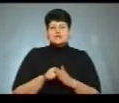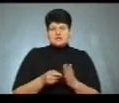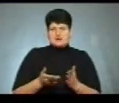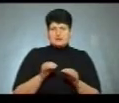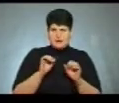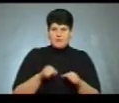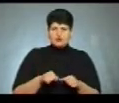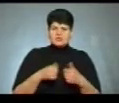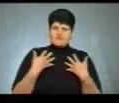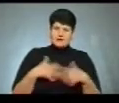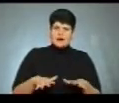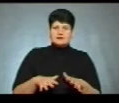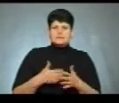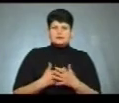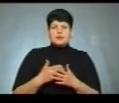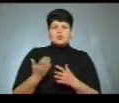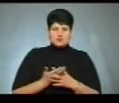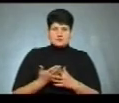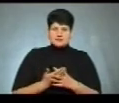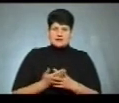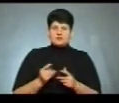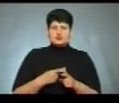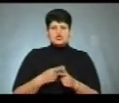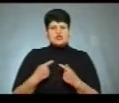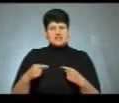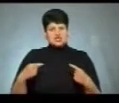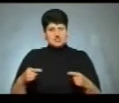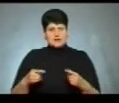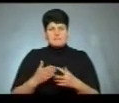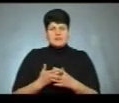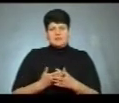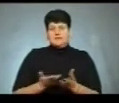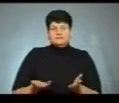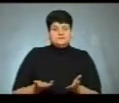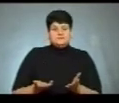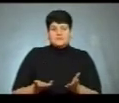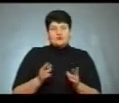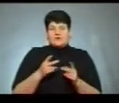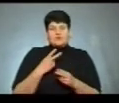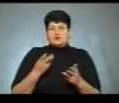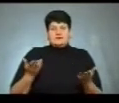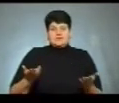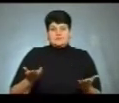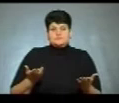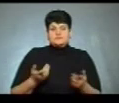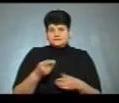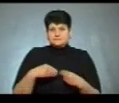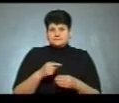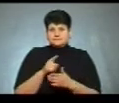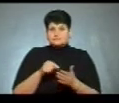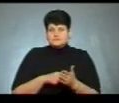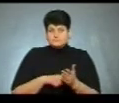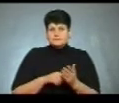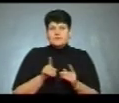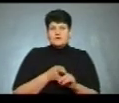при цьому втратити, припустимо, субсидію чи інші пільги? Тут з якої, як сторони подивитися. Ви задали питання